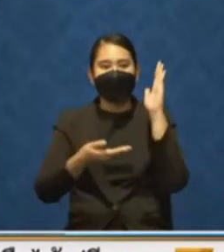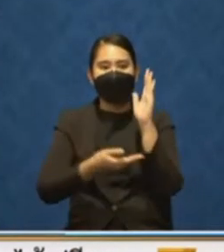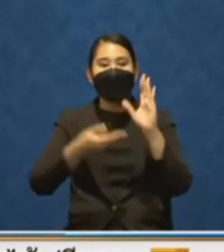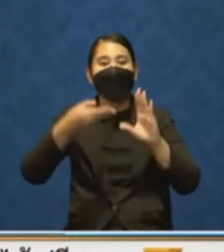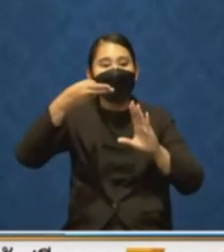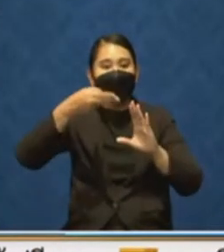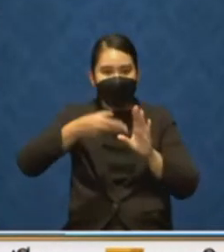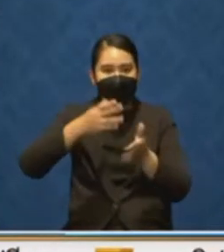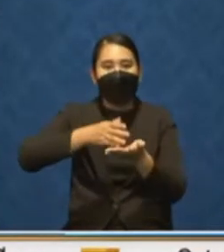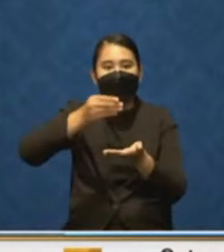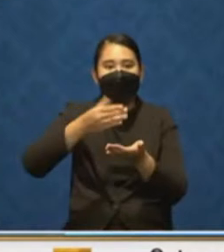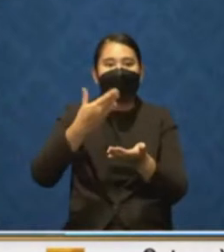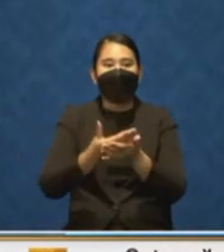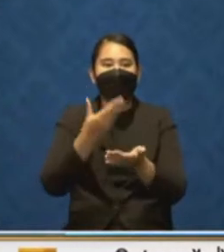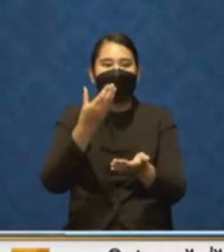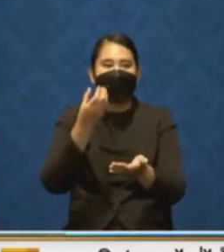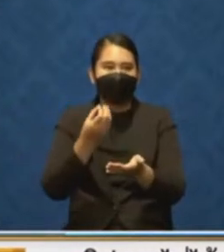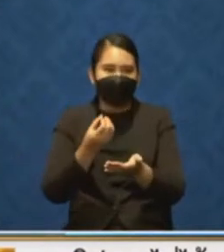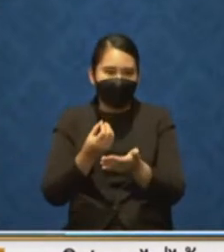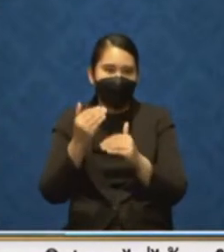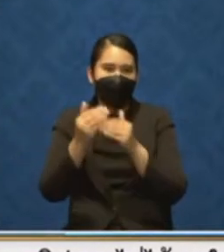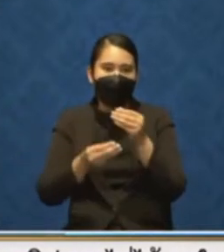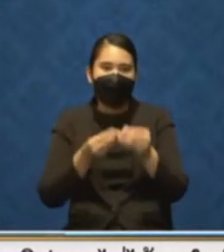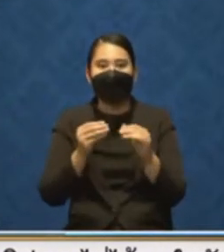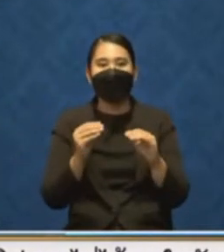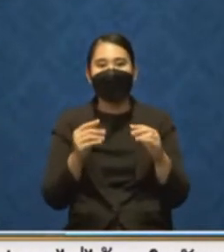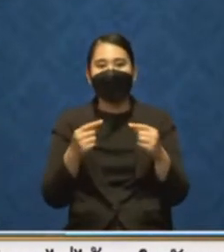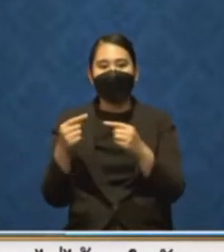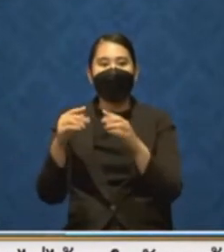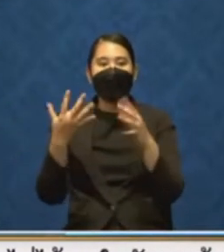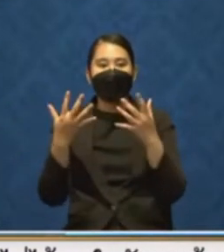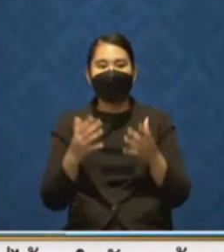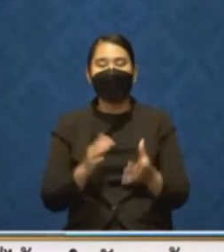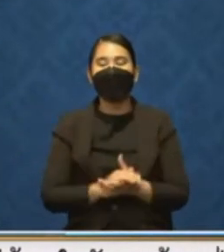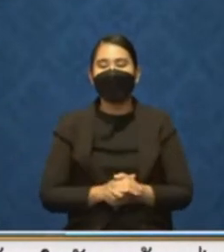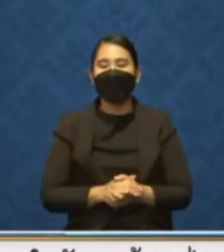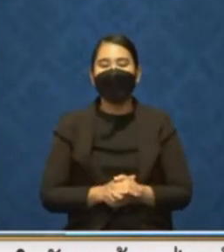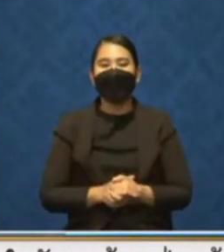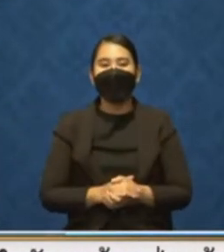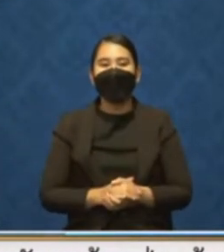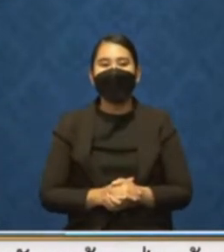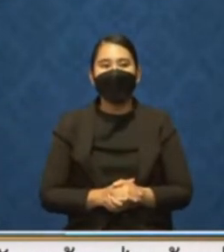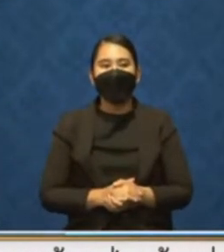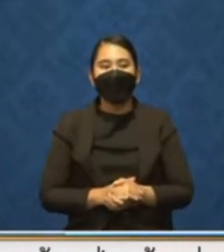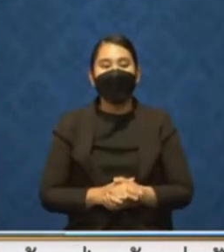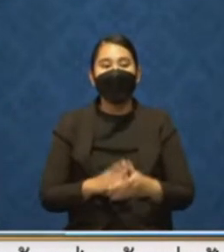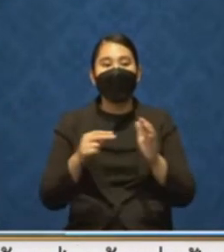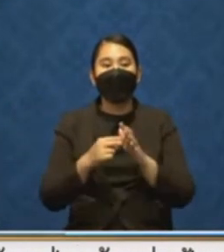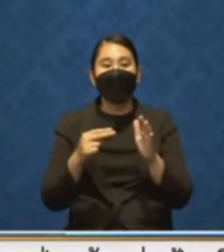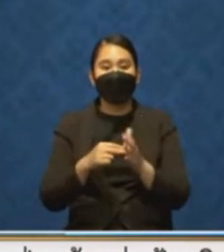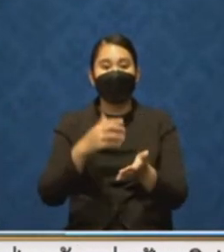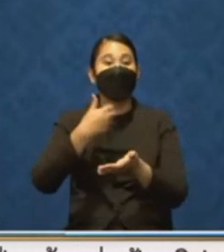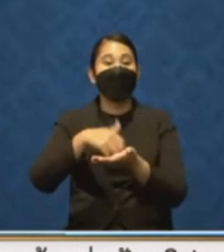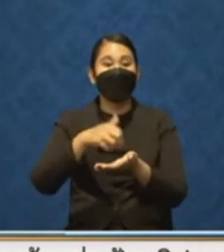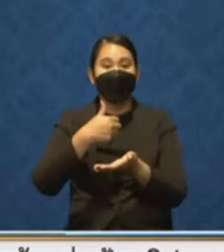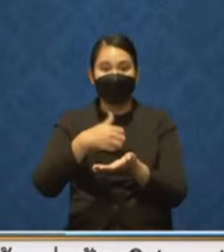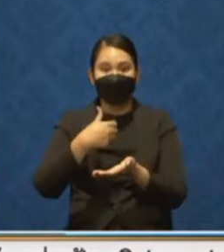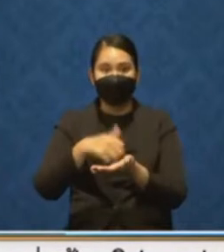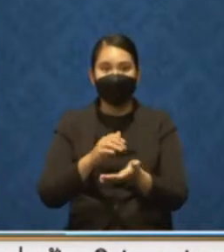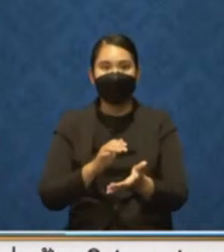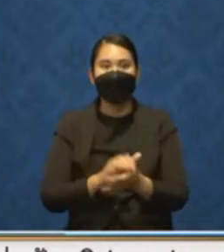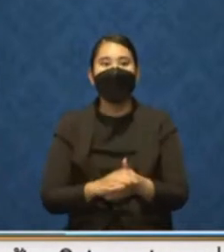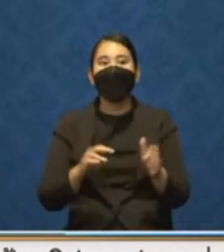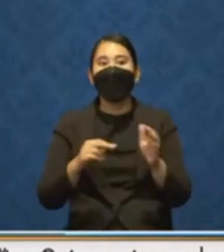จะรายงานตกก็ขายต่อไม่ได้อันนี้ก็คือสิ่งที่เป็นข้อสะท้อนว่าวินวิน